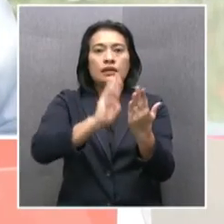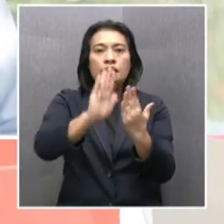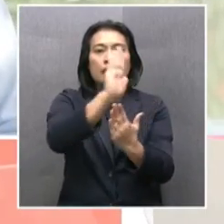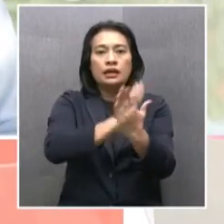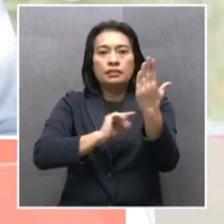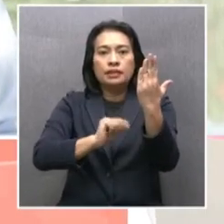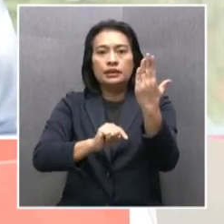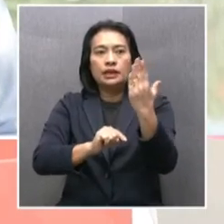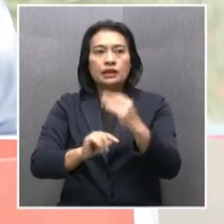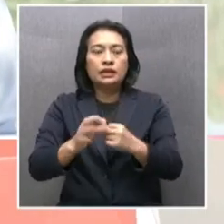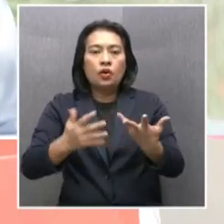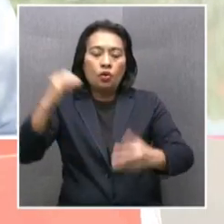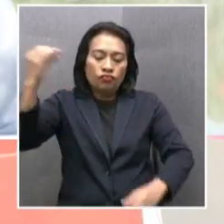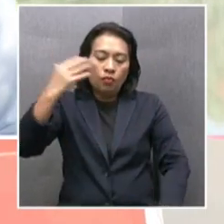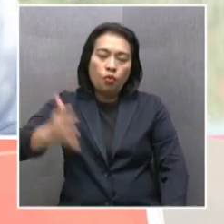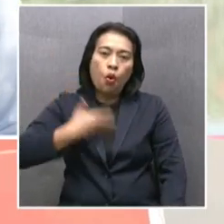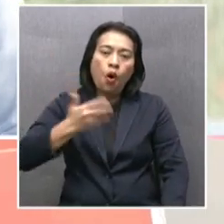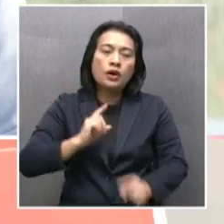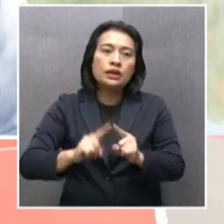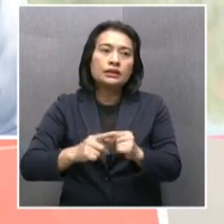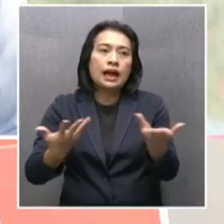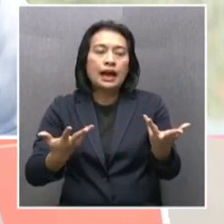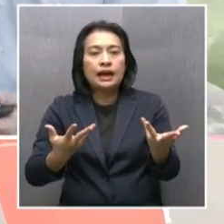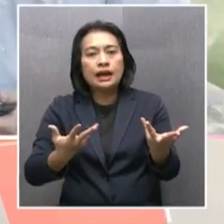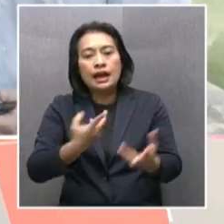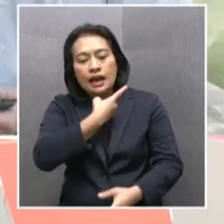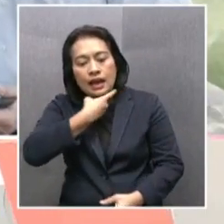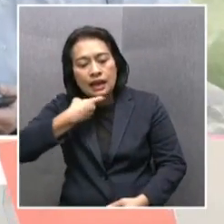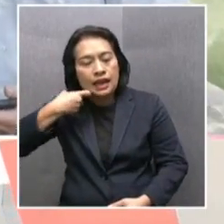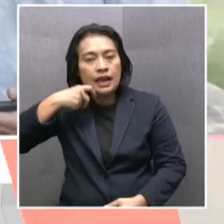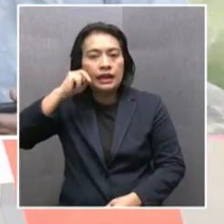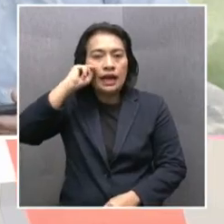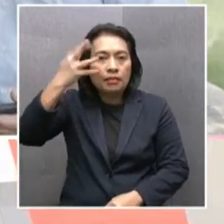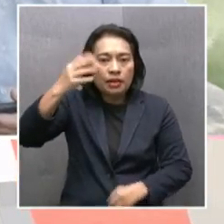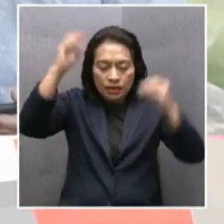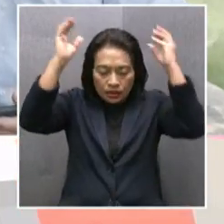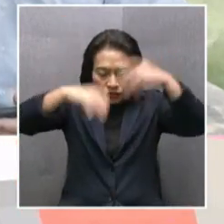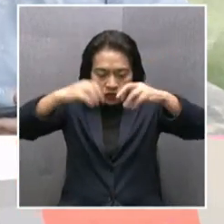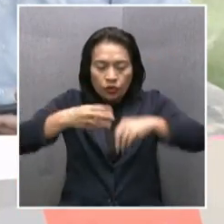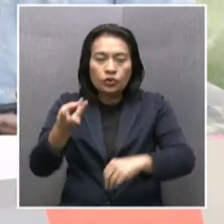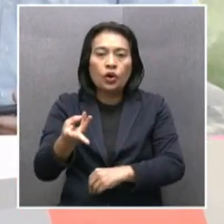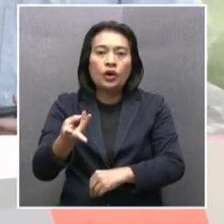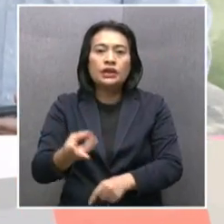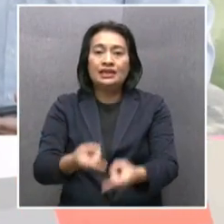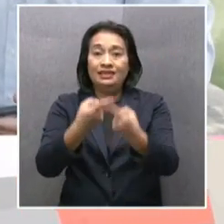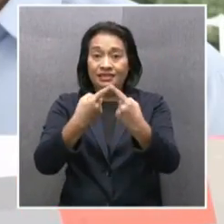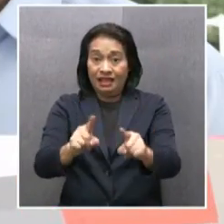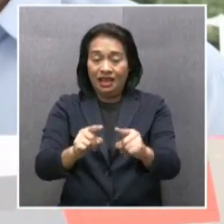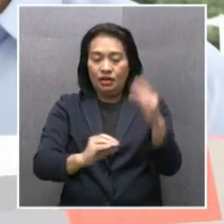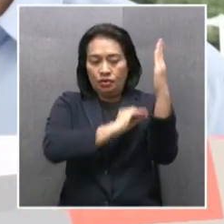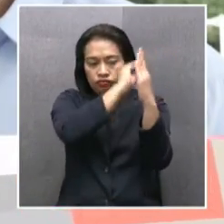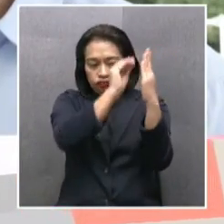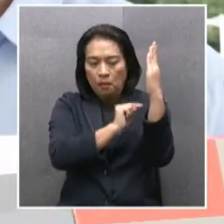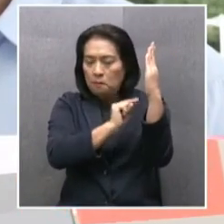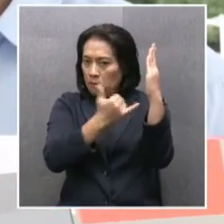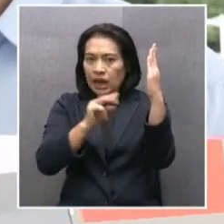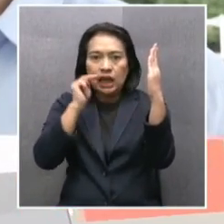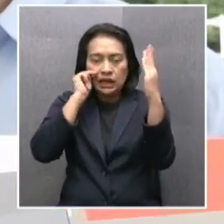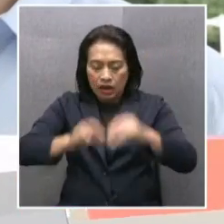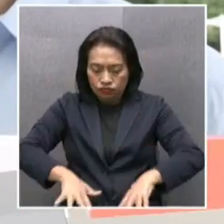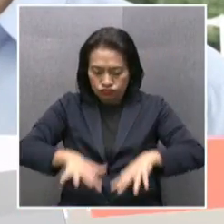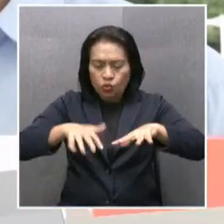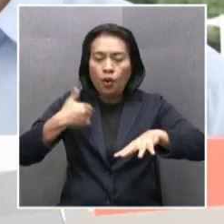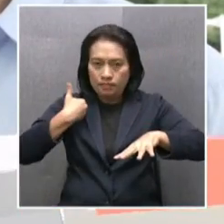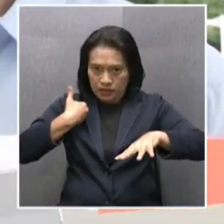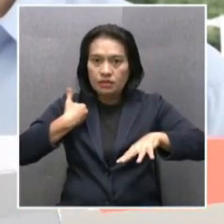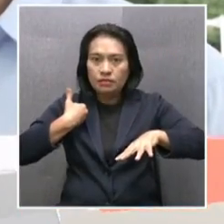ภาวะเอลนินโญนะคะที่อากาศแล้งฝนตกน้อยแต่ก็ไม่ได้หมายความว่าบางพื้นที่จะไม่มีน้ำท่วมนะคะคือแล้งแต่ก็ยังท่วม